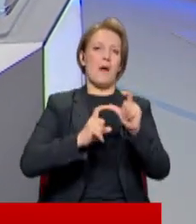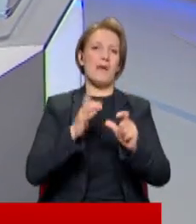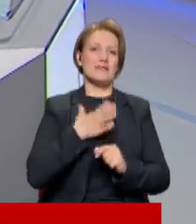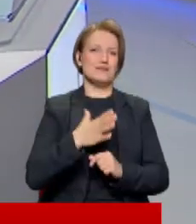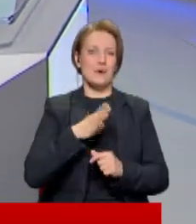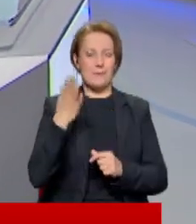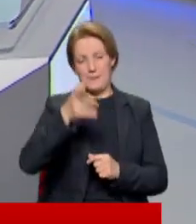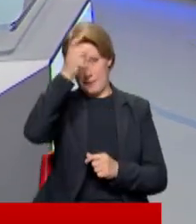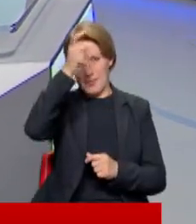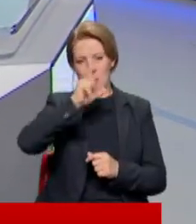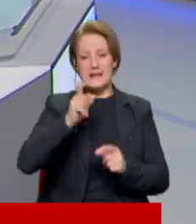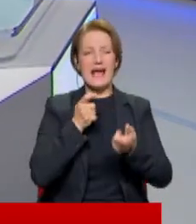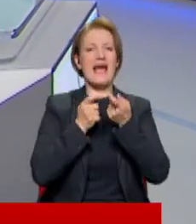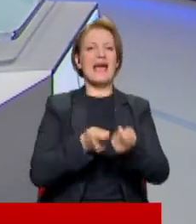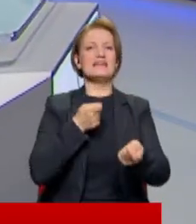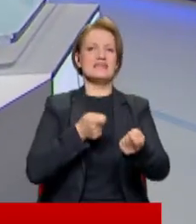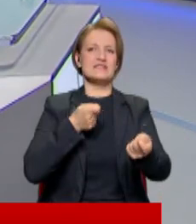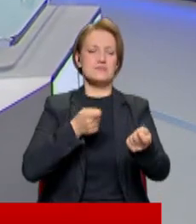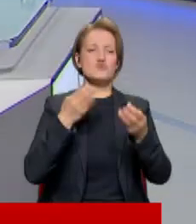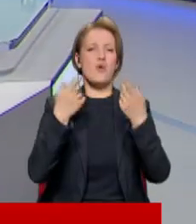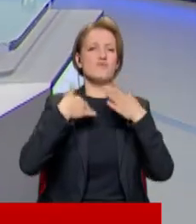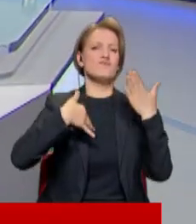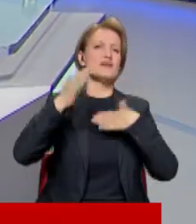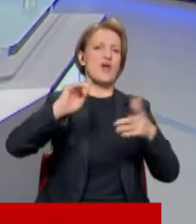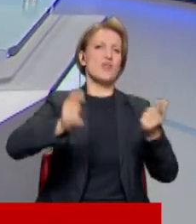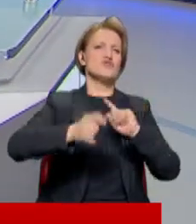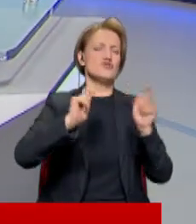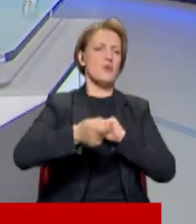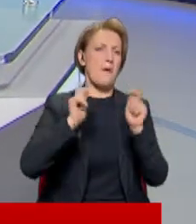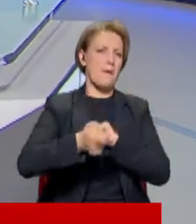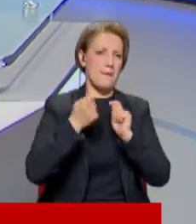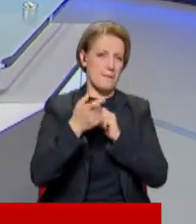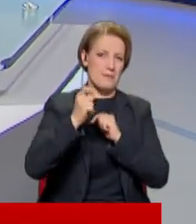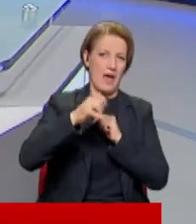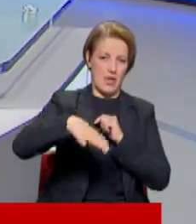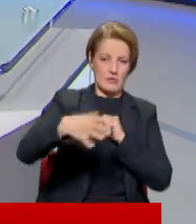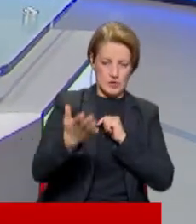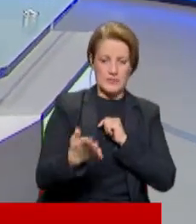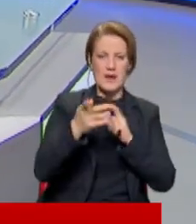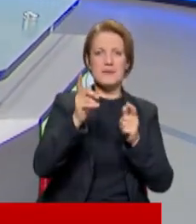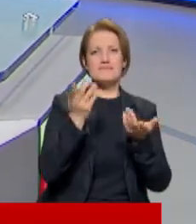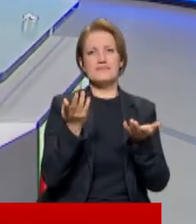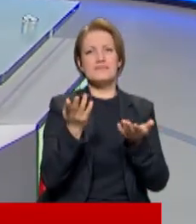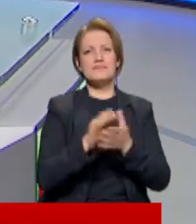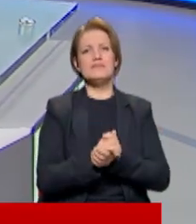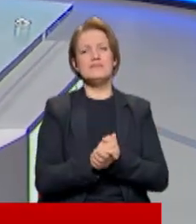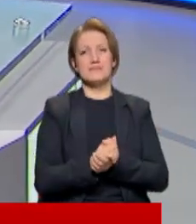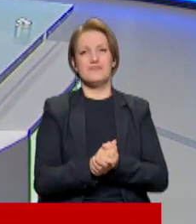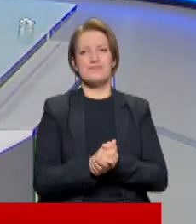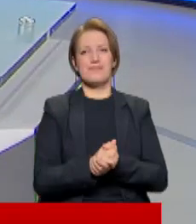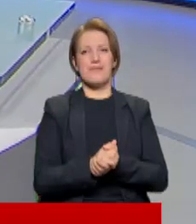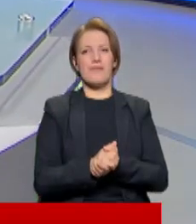çünkü Türkiye'de eğitim çok fazla değişikliğe uğrayan bir alan yani yapboz gibi bir nevi ve